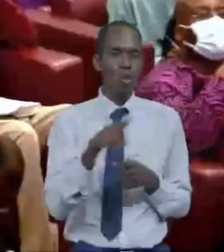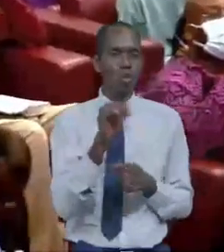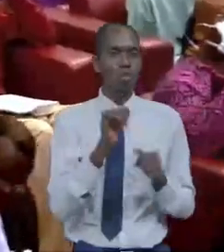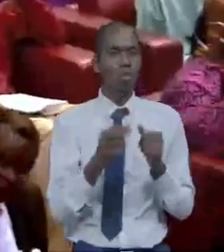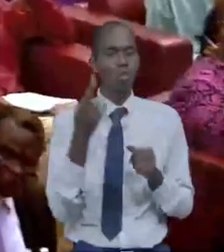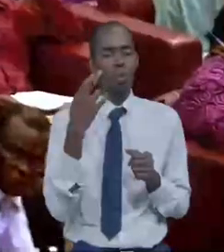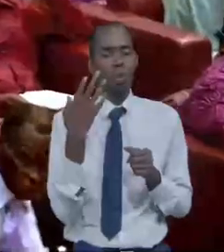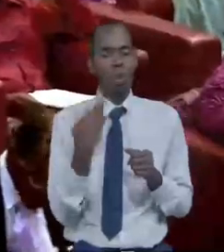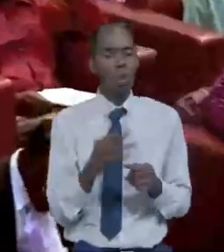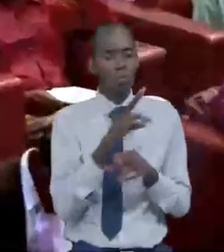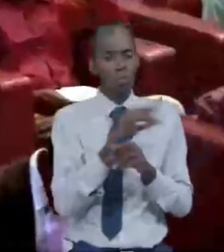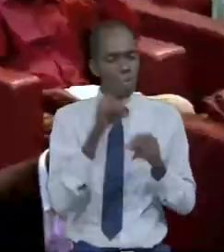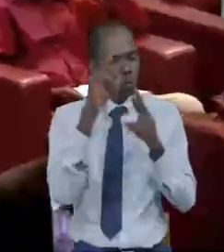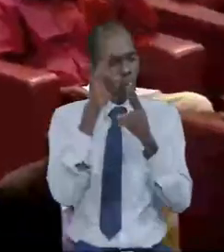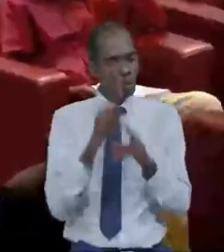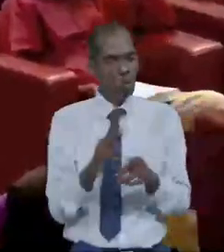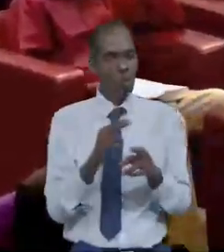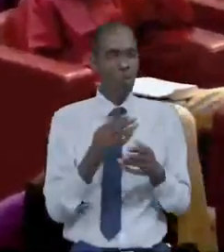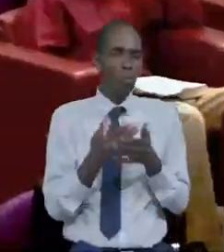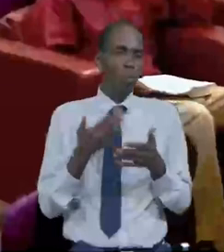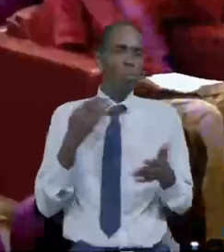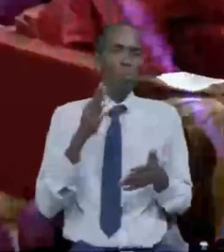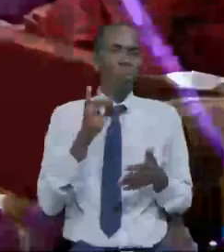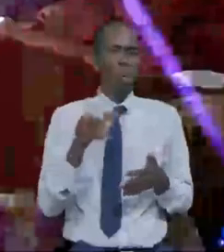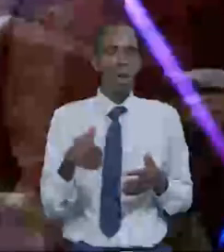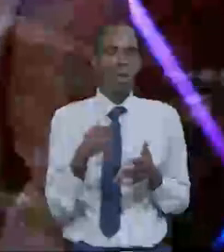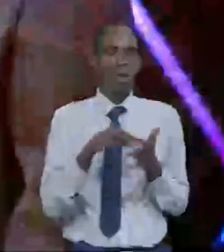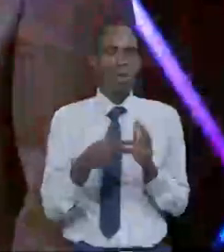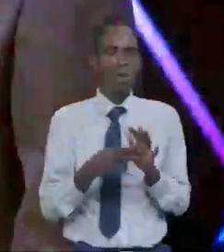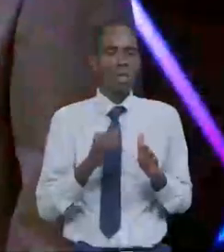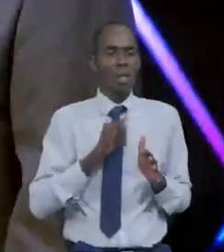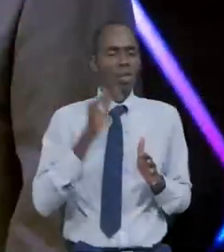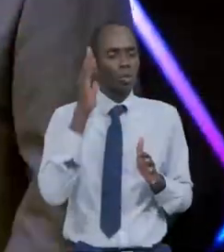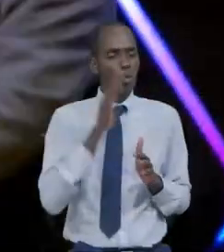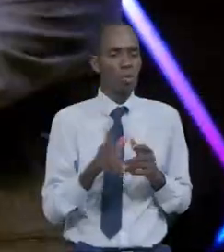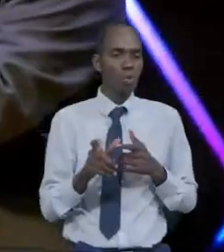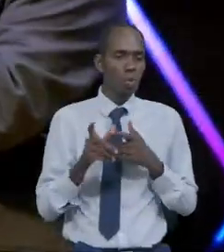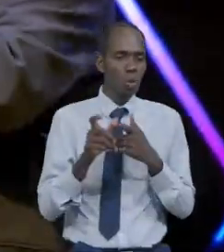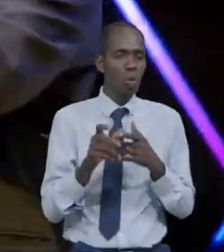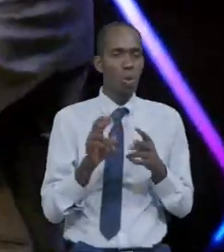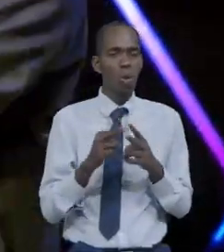afin de ne pas courir ou avoir couru en vain.